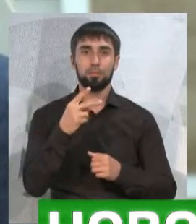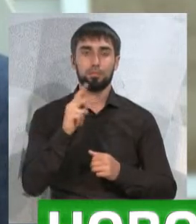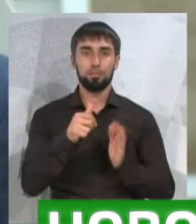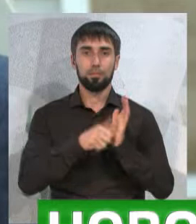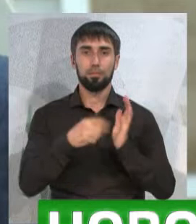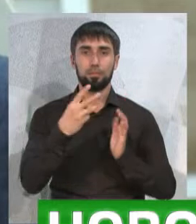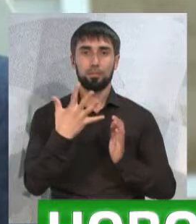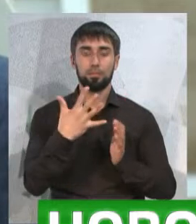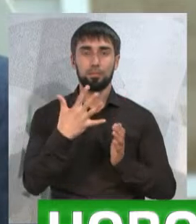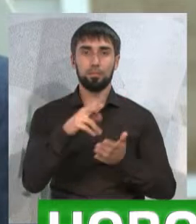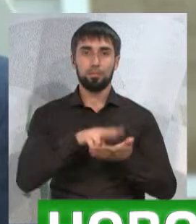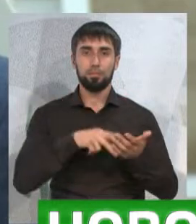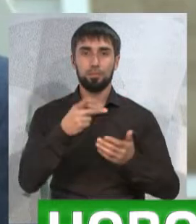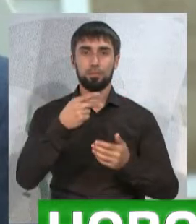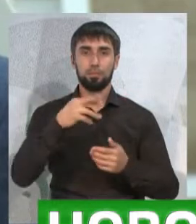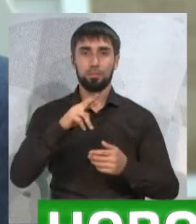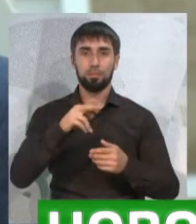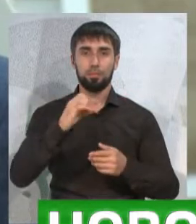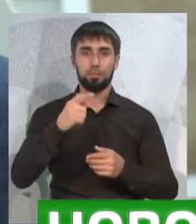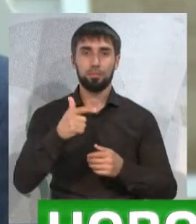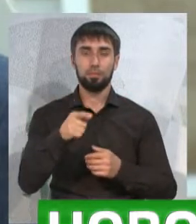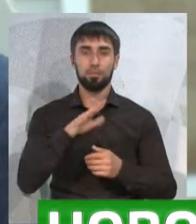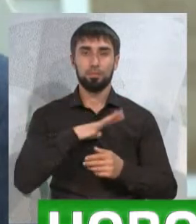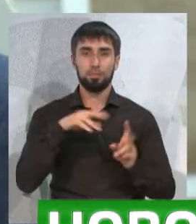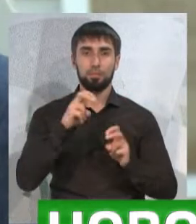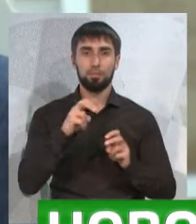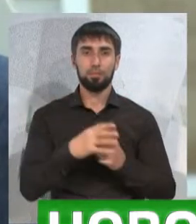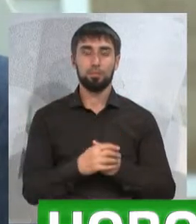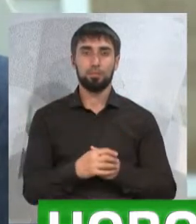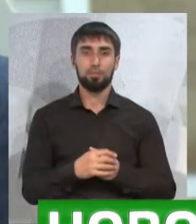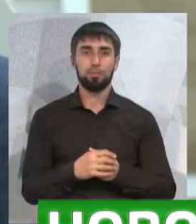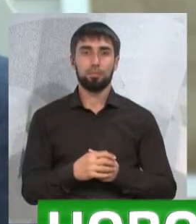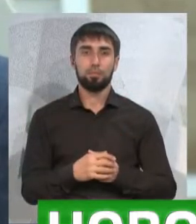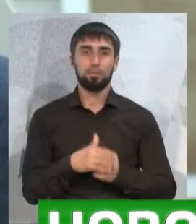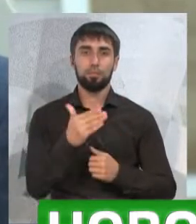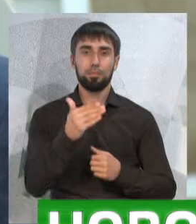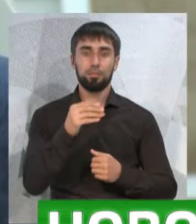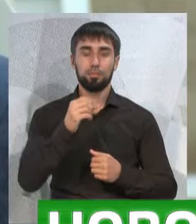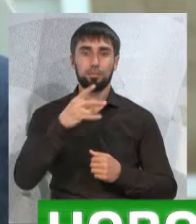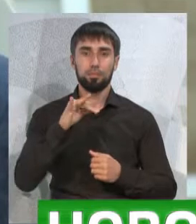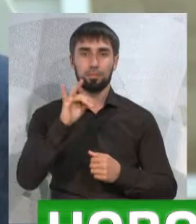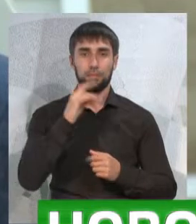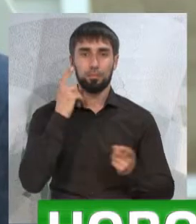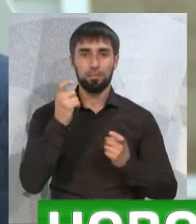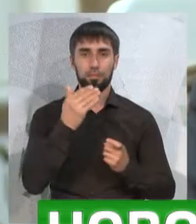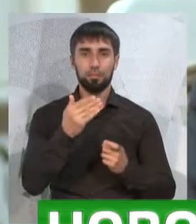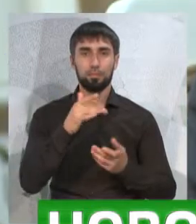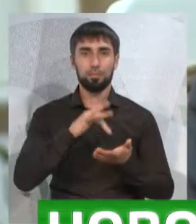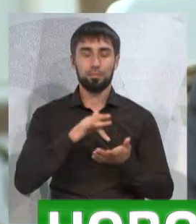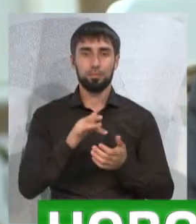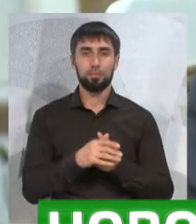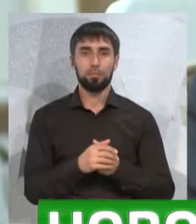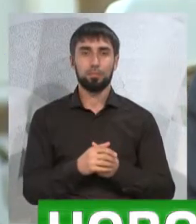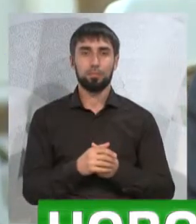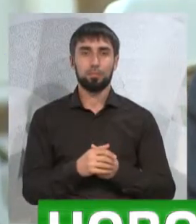2635 участников. Контроль ППР обеспечивали 40 онлайн-наблюдателей из числа студентов информационно-ситуационного центра,